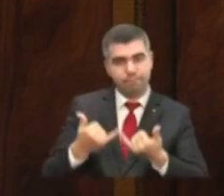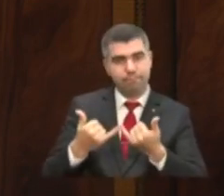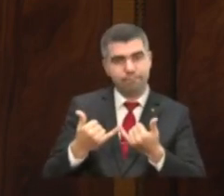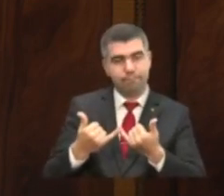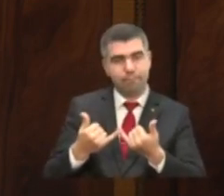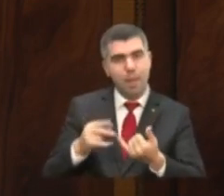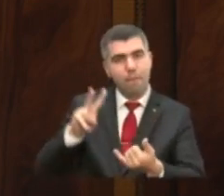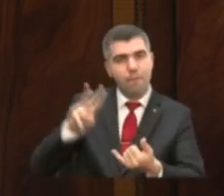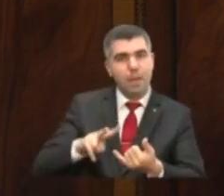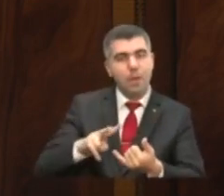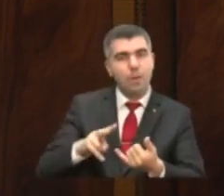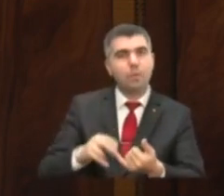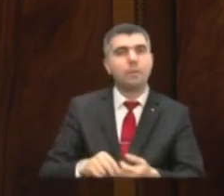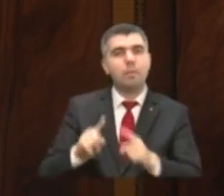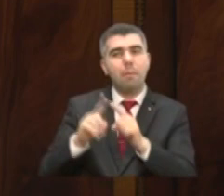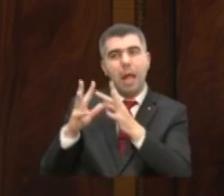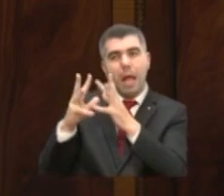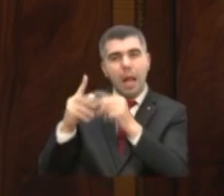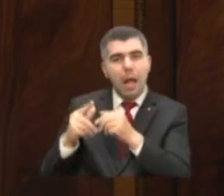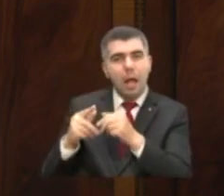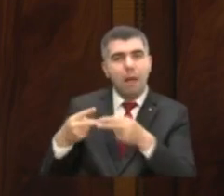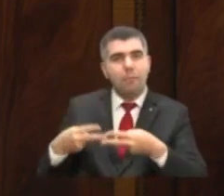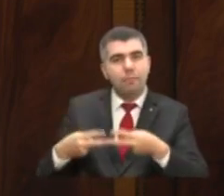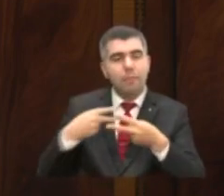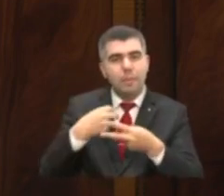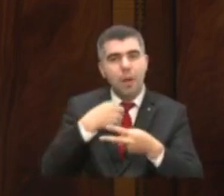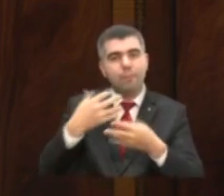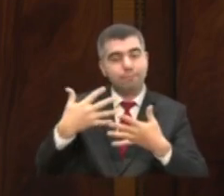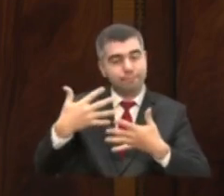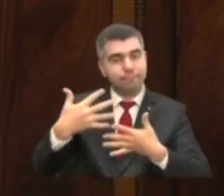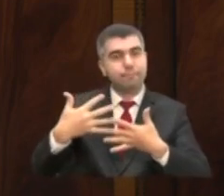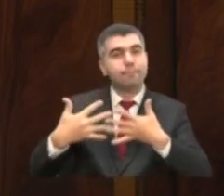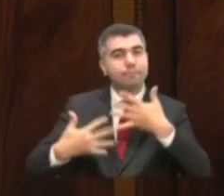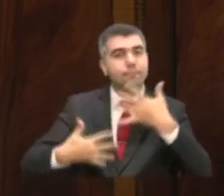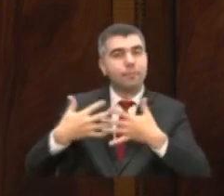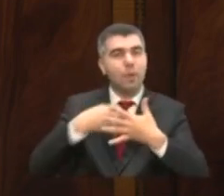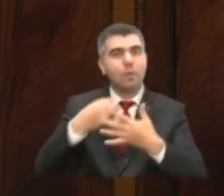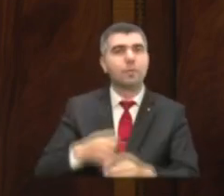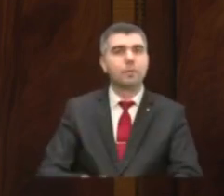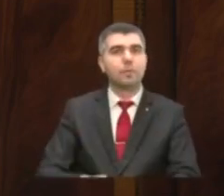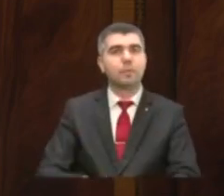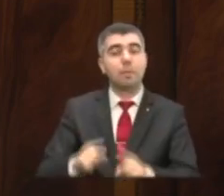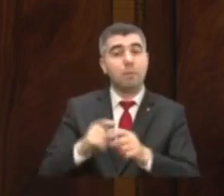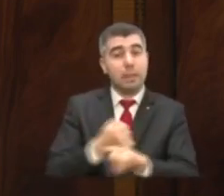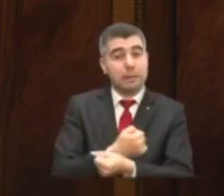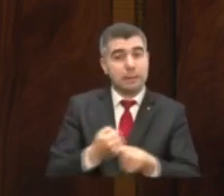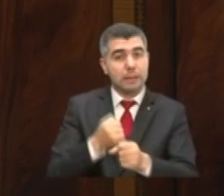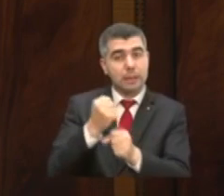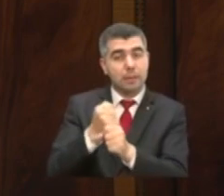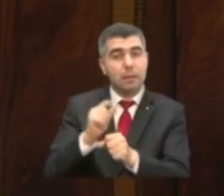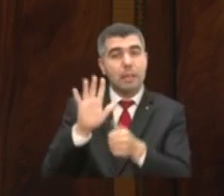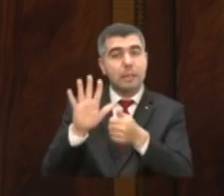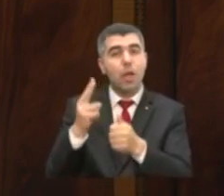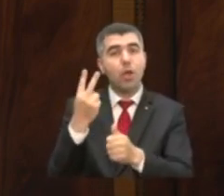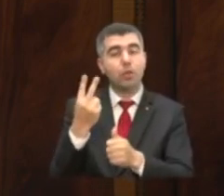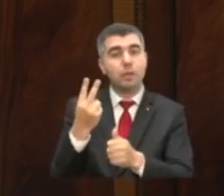على مرارة هذا الواقع هي الأرقام المفجعة التي سوف أتطرق إلى جانب منها. نسبة البطالة 26.5 من